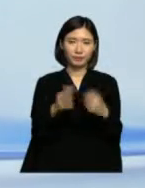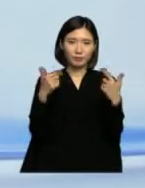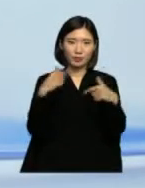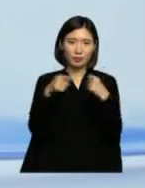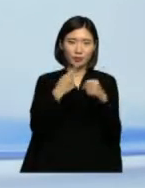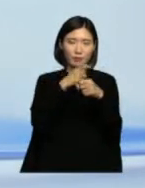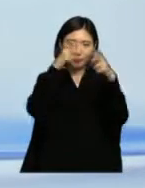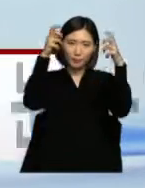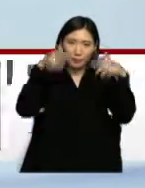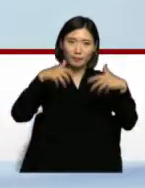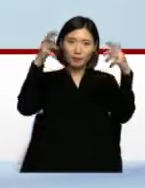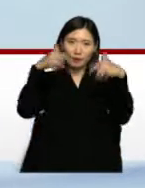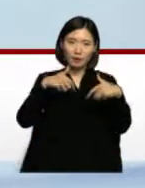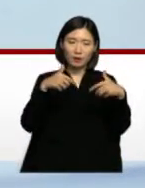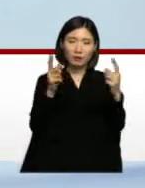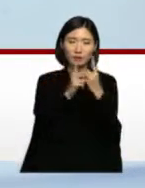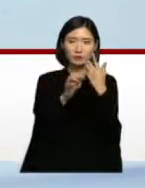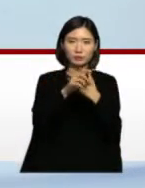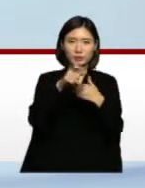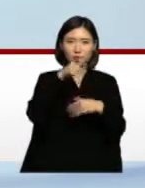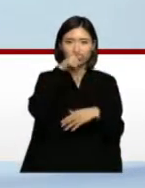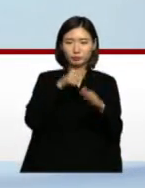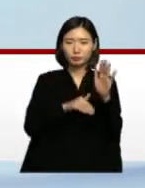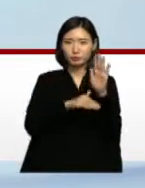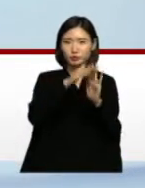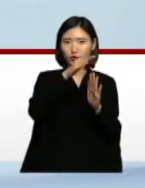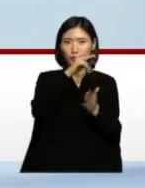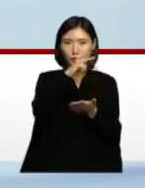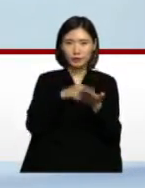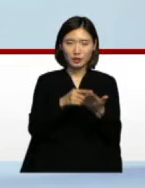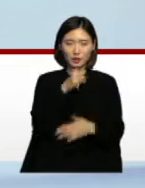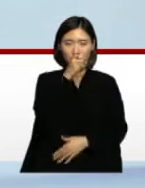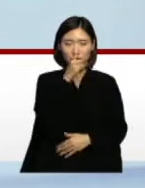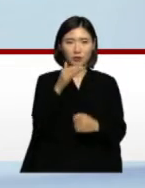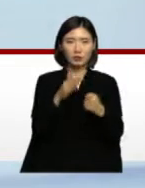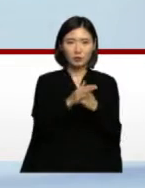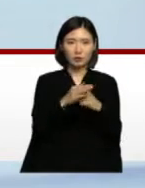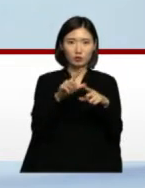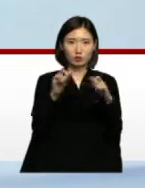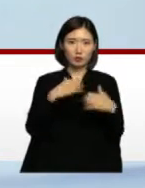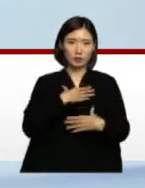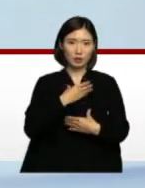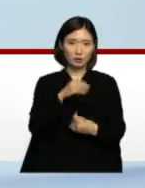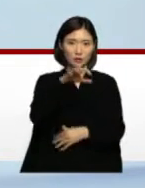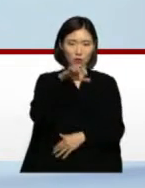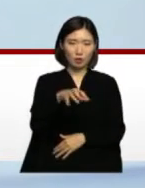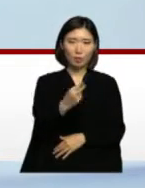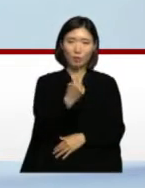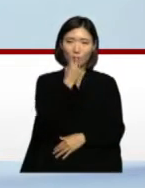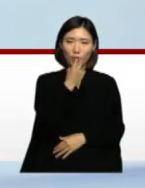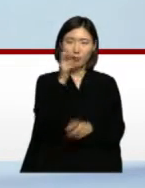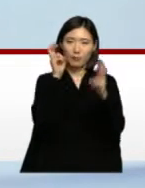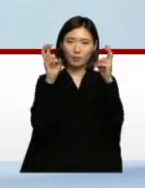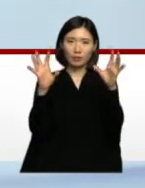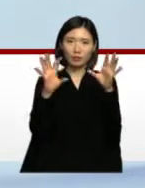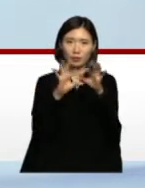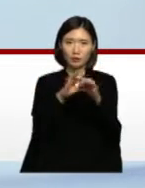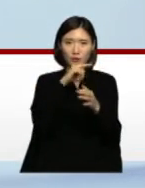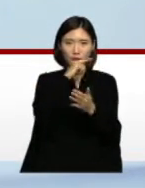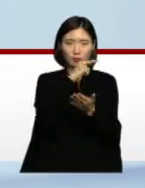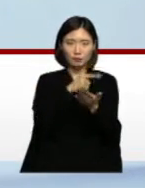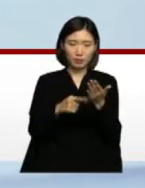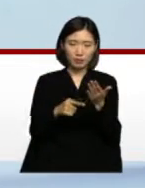매년 장마철만 되면 침수 피해 사례가 늘기 마련입니다. 이 때문에 국민안전처에서는 보험사를 통해 침수